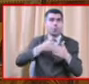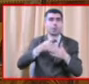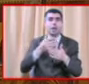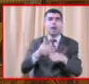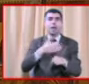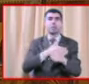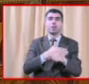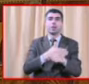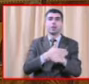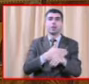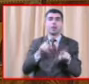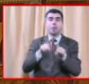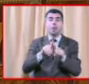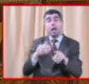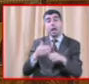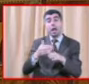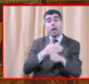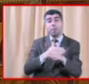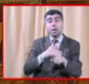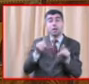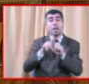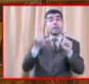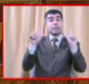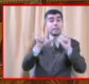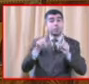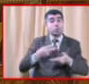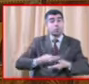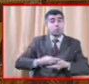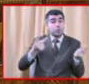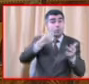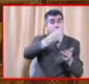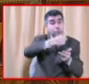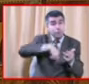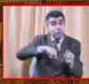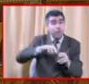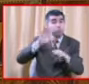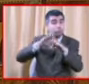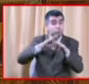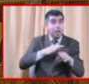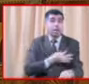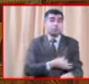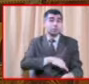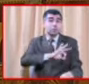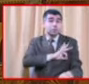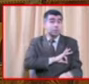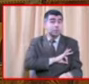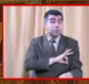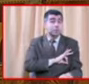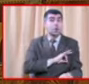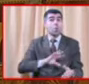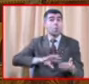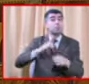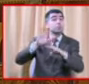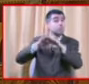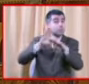وأن الكل كان أخبر، وكانت بلاغات ديال الأرصاد الجوية لو الدرك الملكي، لكن أكد بأن